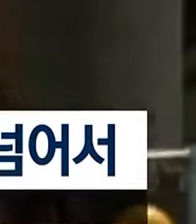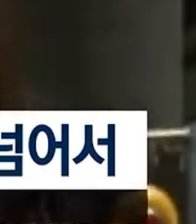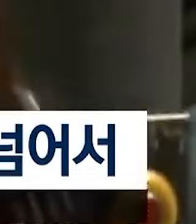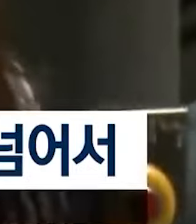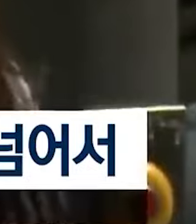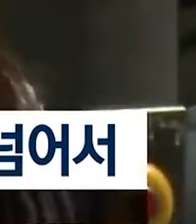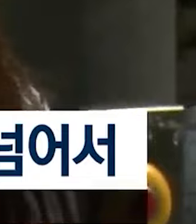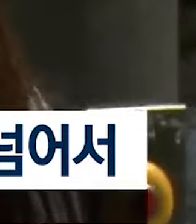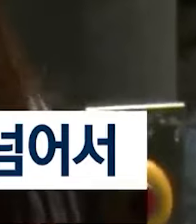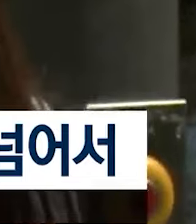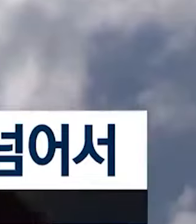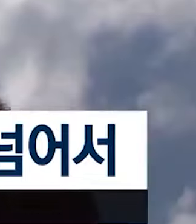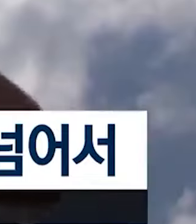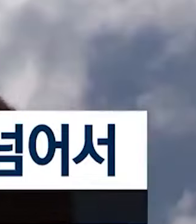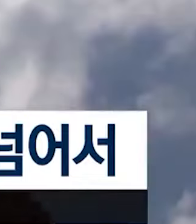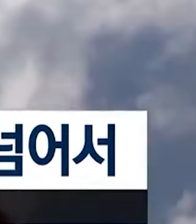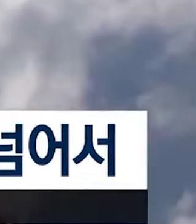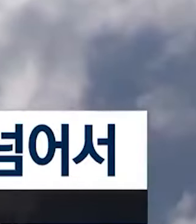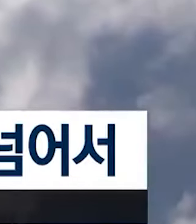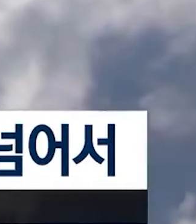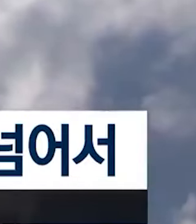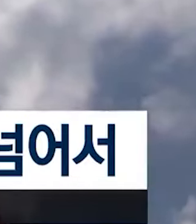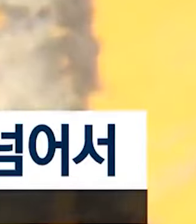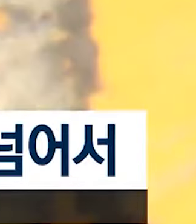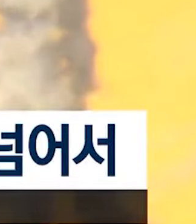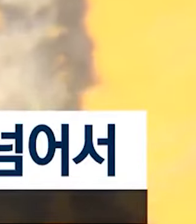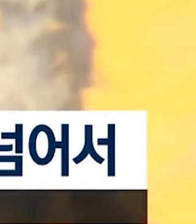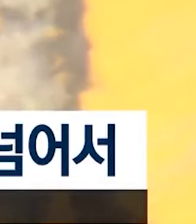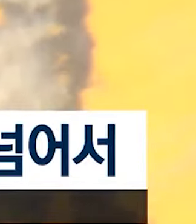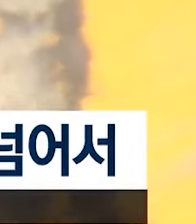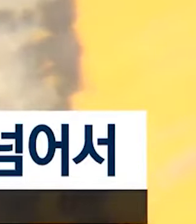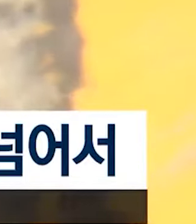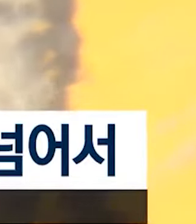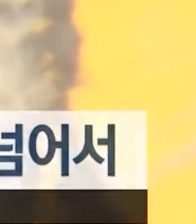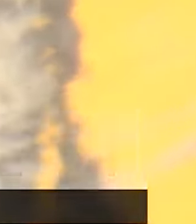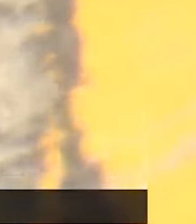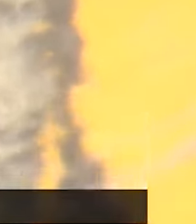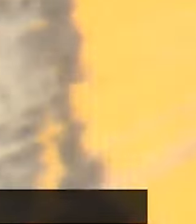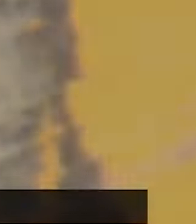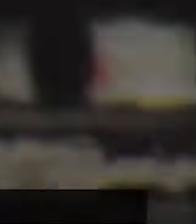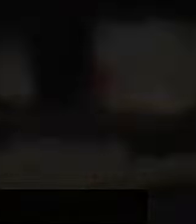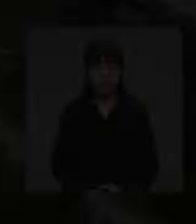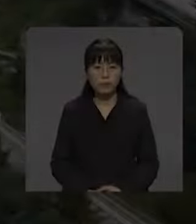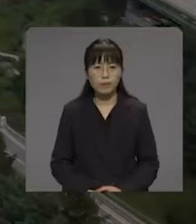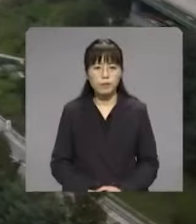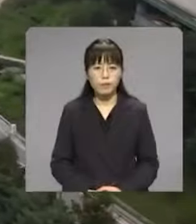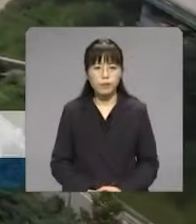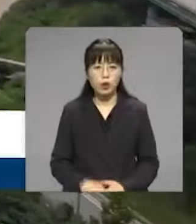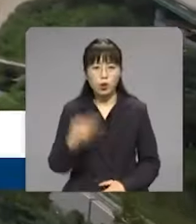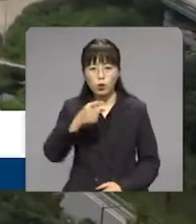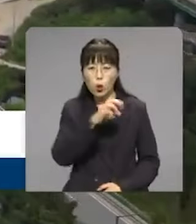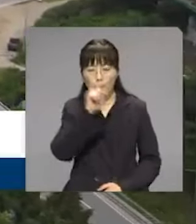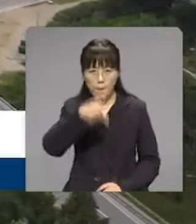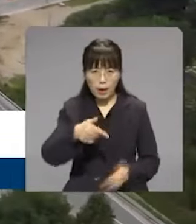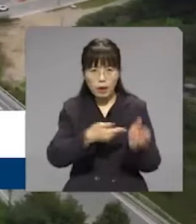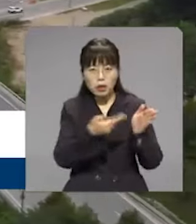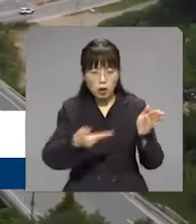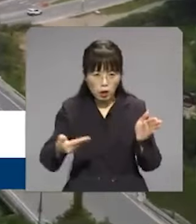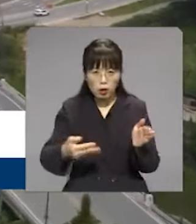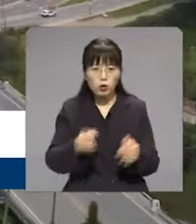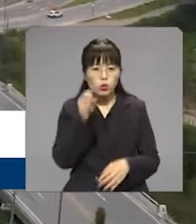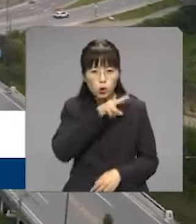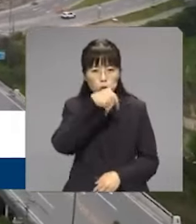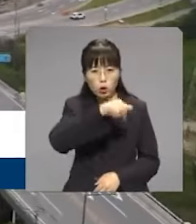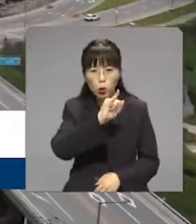기간에 들어 잠시 주춤하겠지만 장마 뒤에는 본격적인 찜통 더위가 찾아올 전망입니다. 동막천을 사이에 두고